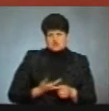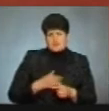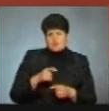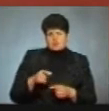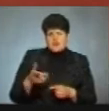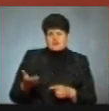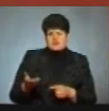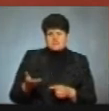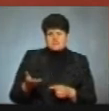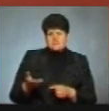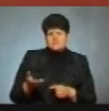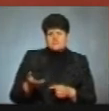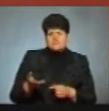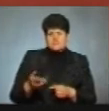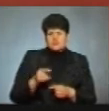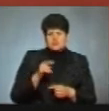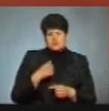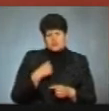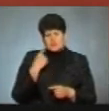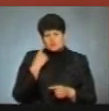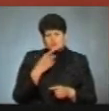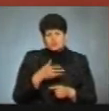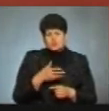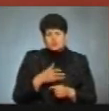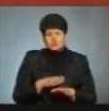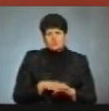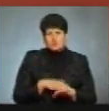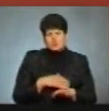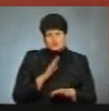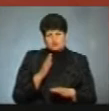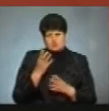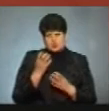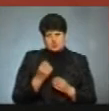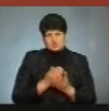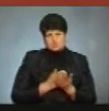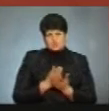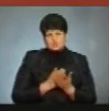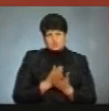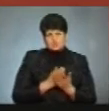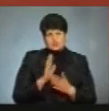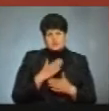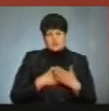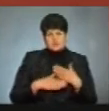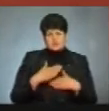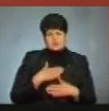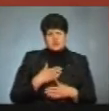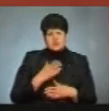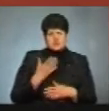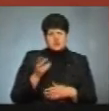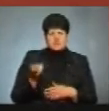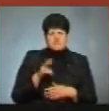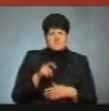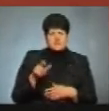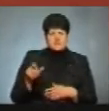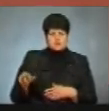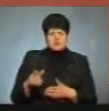людей. От, і так що тут, я думаю, воно довго буде ще служити і буде радувати наших